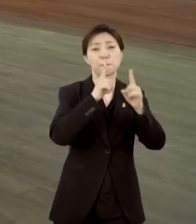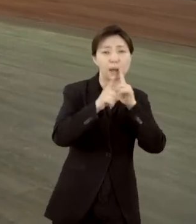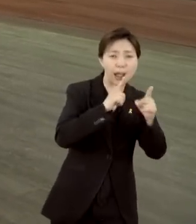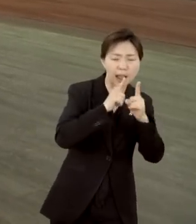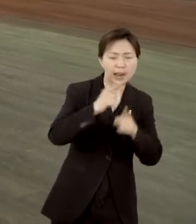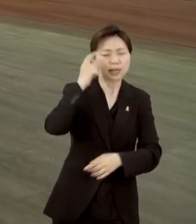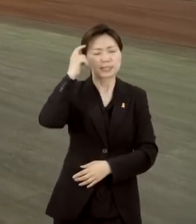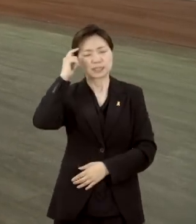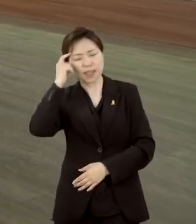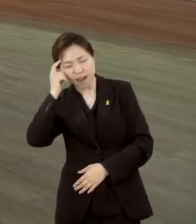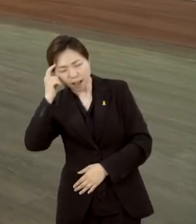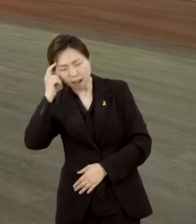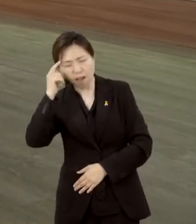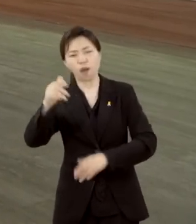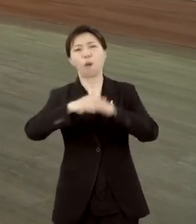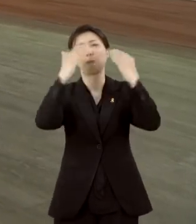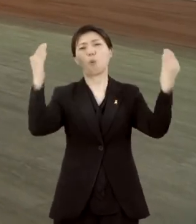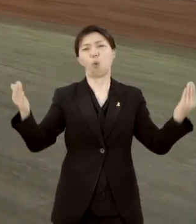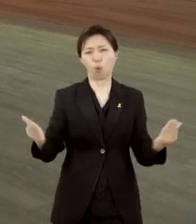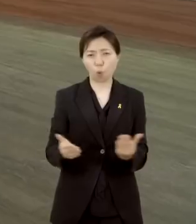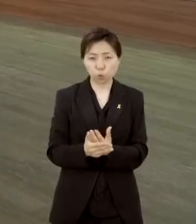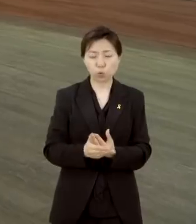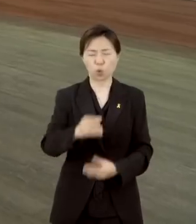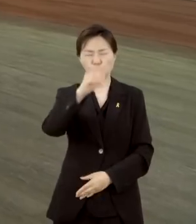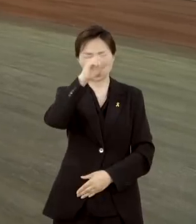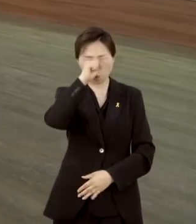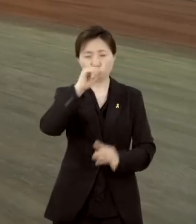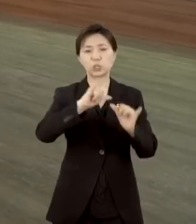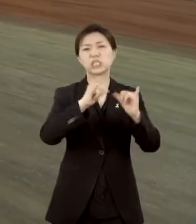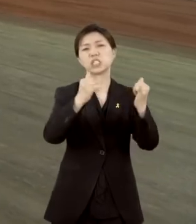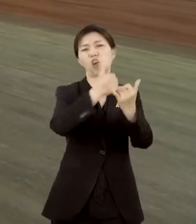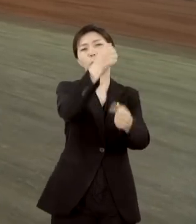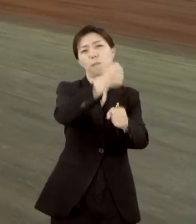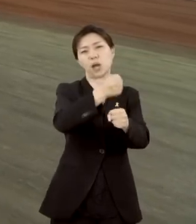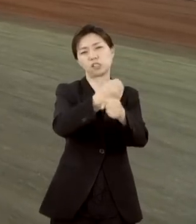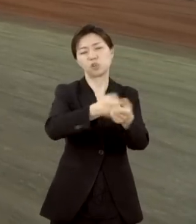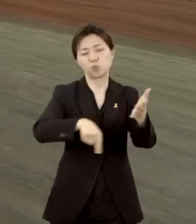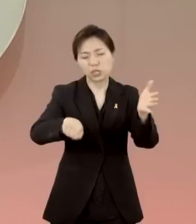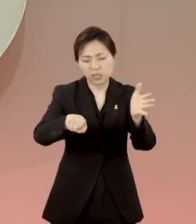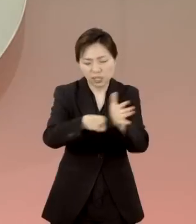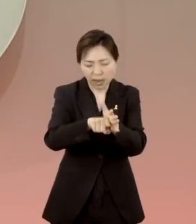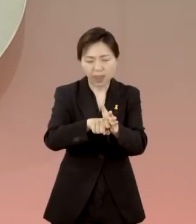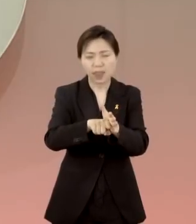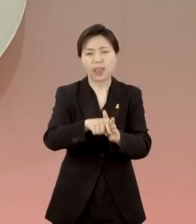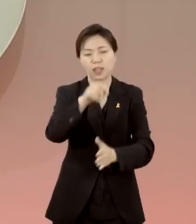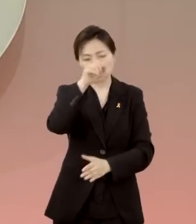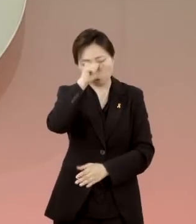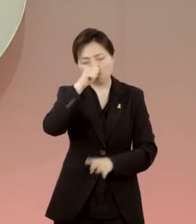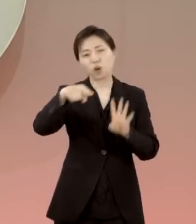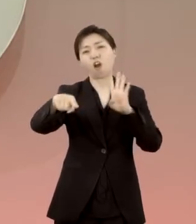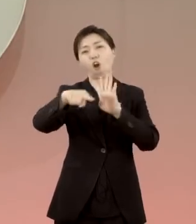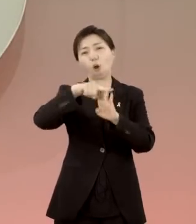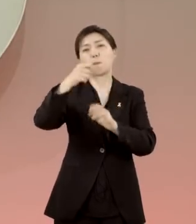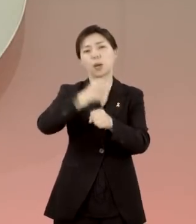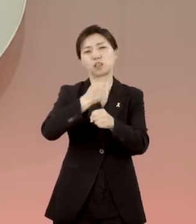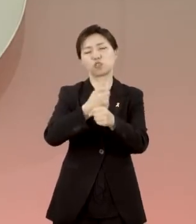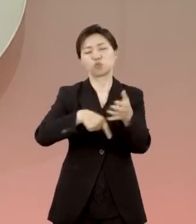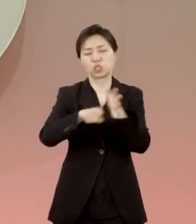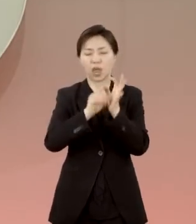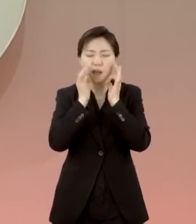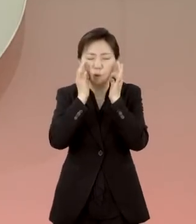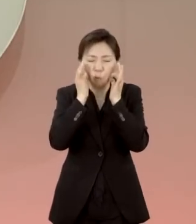생각으로 좋은 인연의 선업을 짓도록 노력하고 노력해야 된다